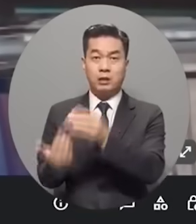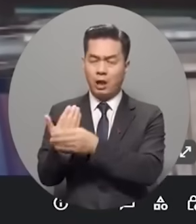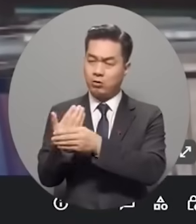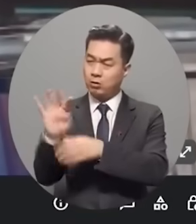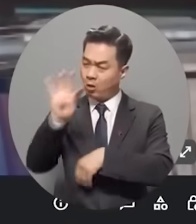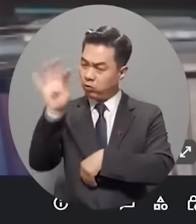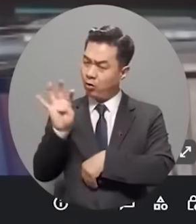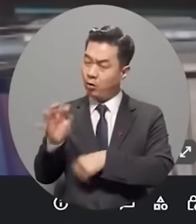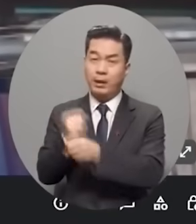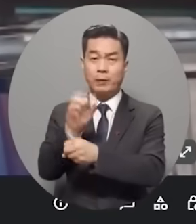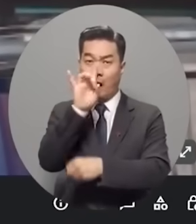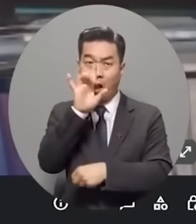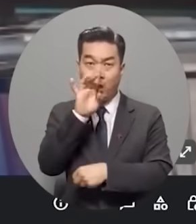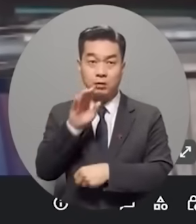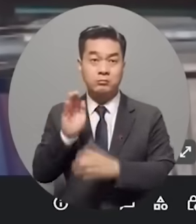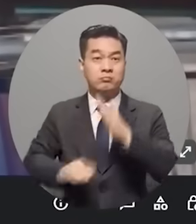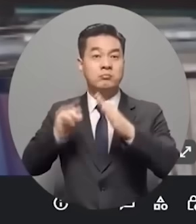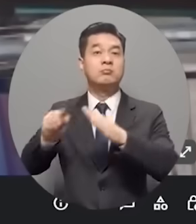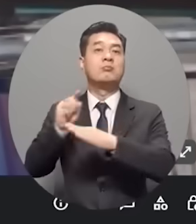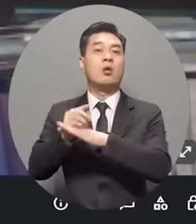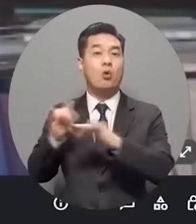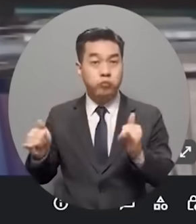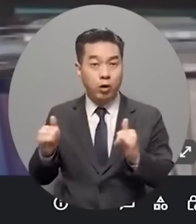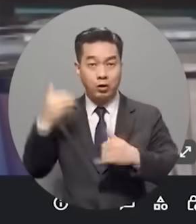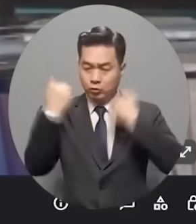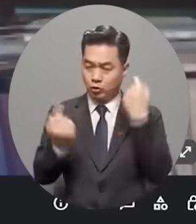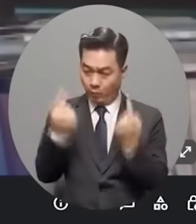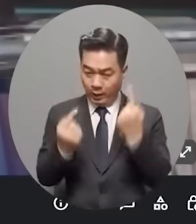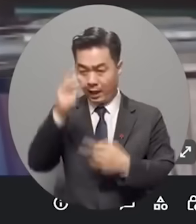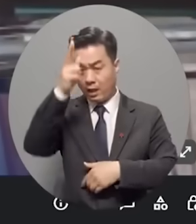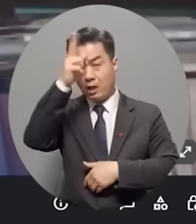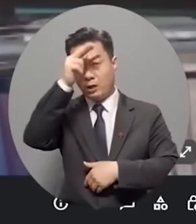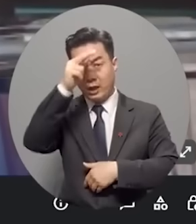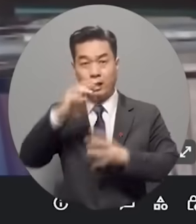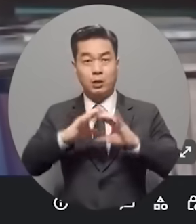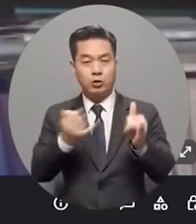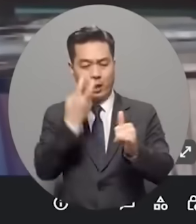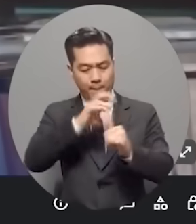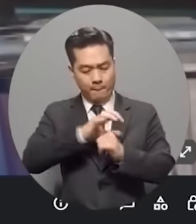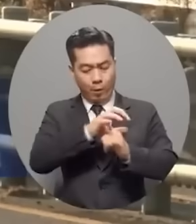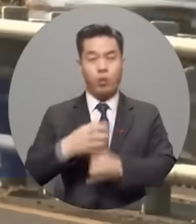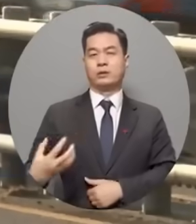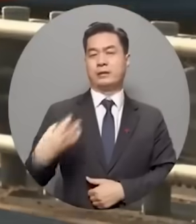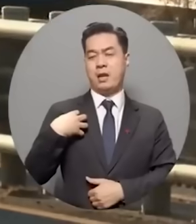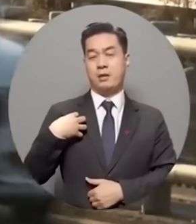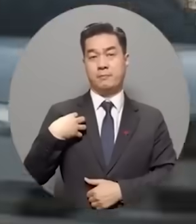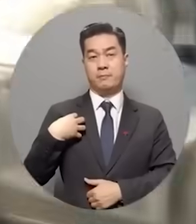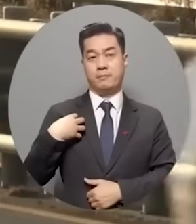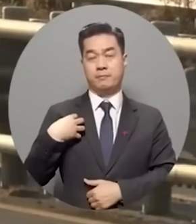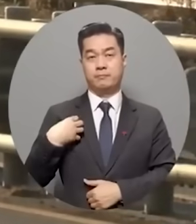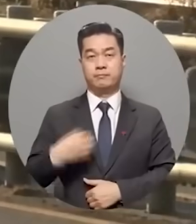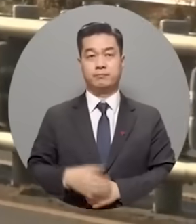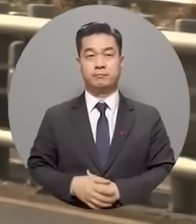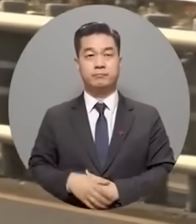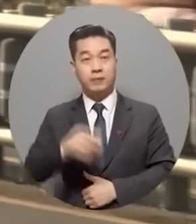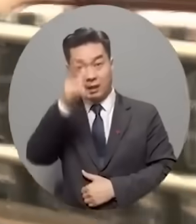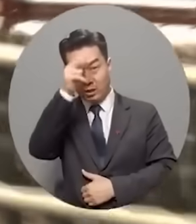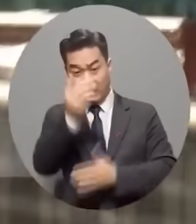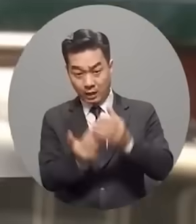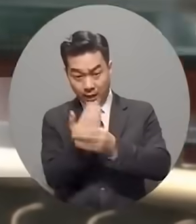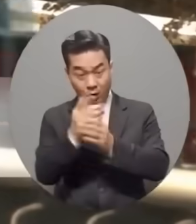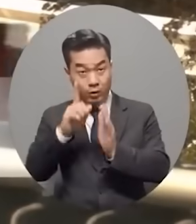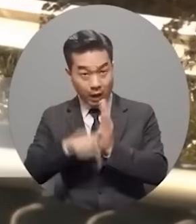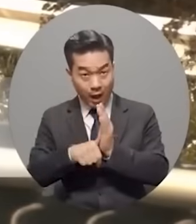특히나 공무원들이잖아요. 그리고 누구보다 경찰들은 국민을 보호해야 될 사람들인데. 경찰은 사고 당시 박